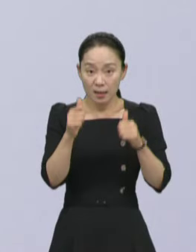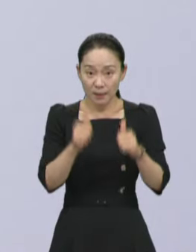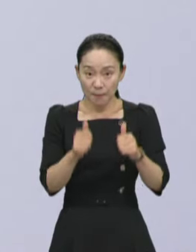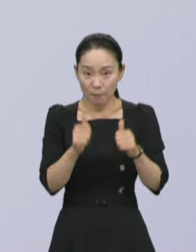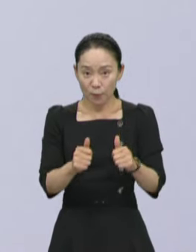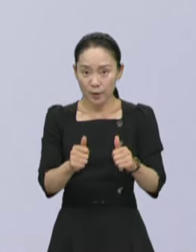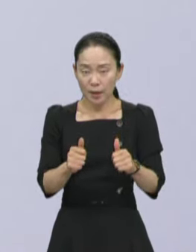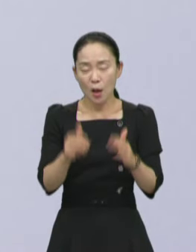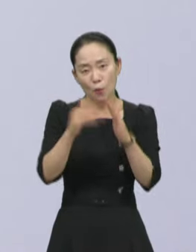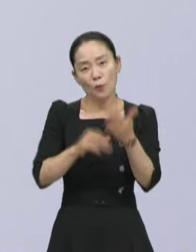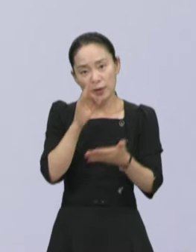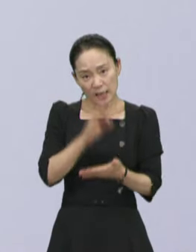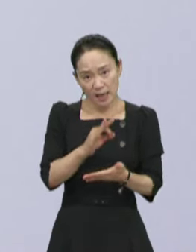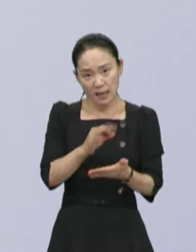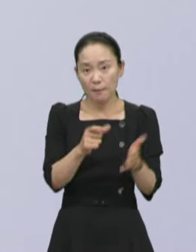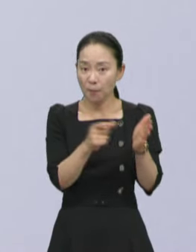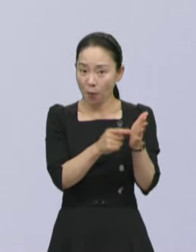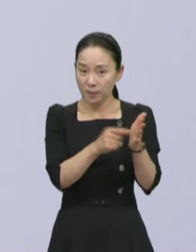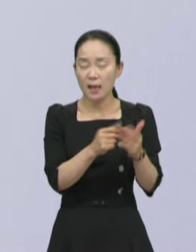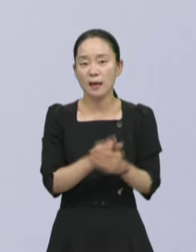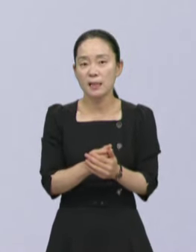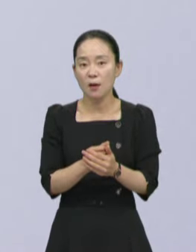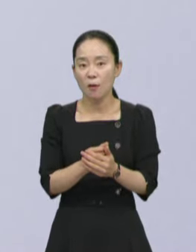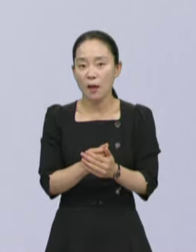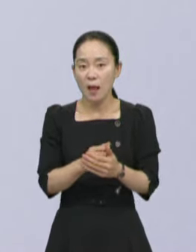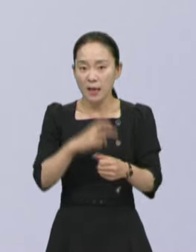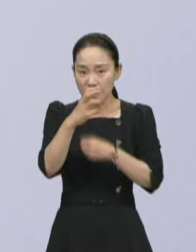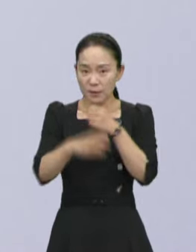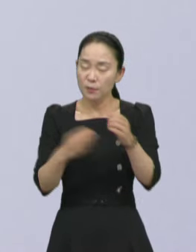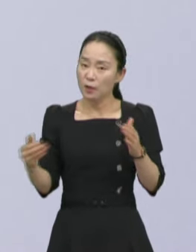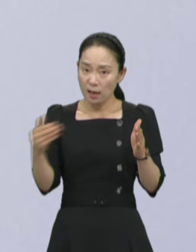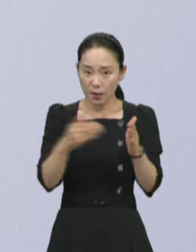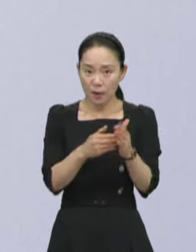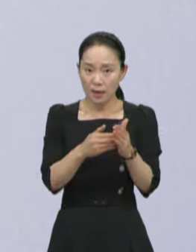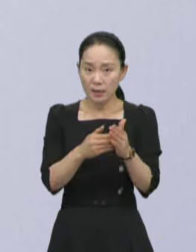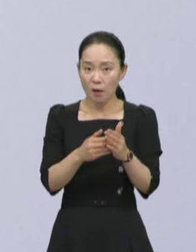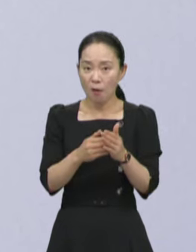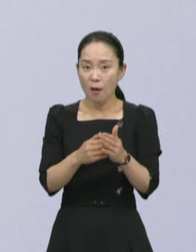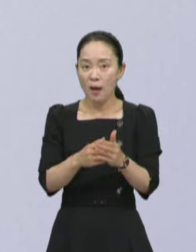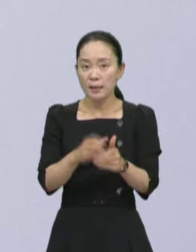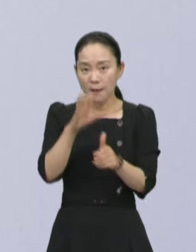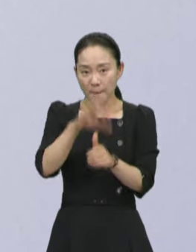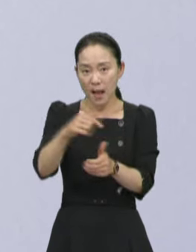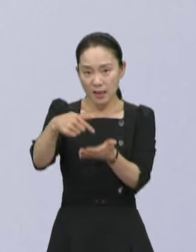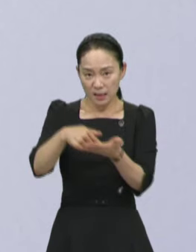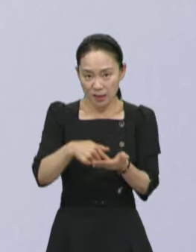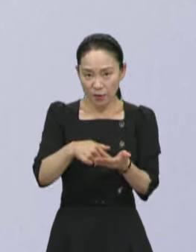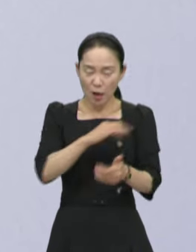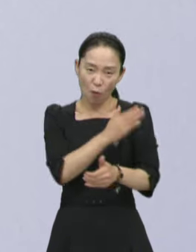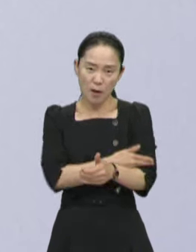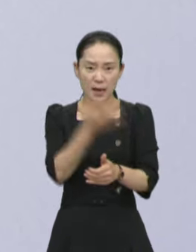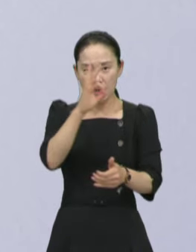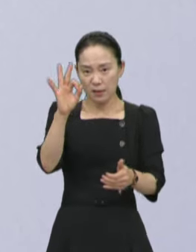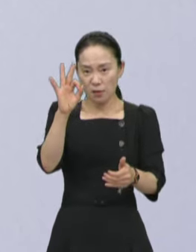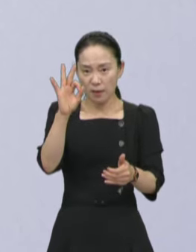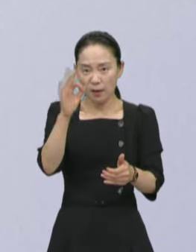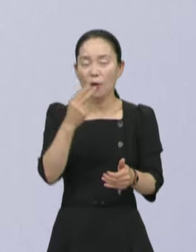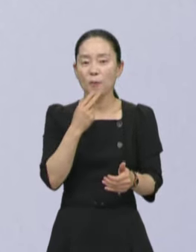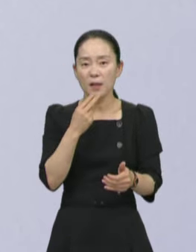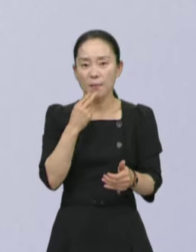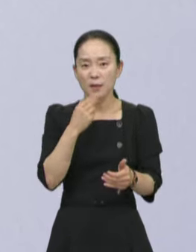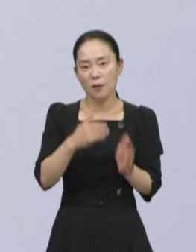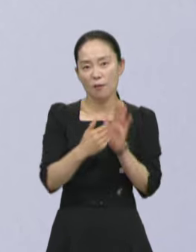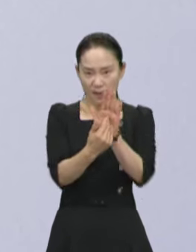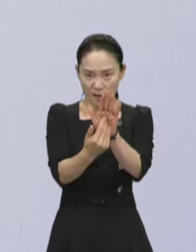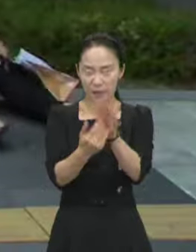재판부는 공유재산법상 최대 사용 허가 기간인 30년이 만료돼 가처분 신청의 피보전 권리가 인정되지 않는다고 기각